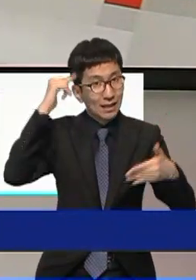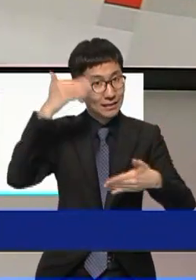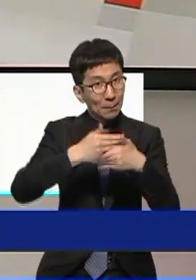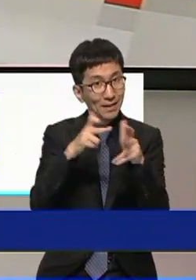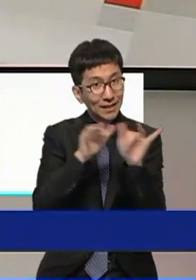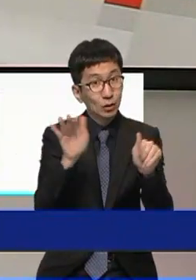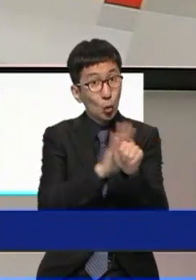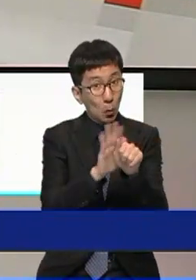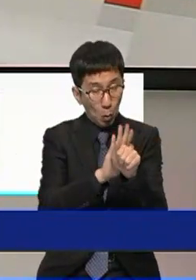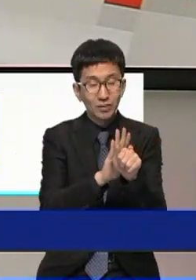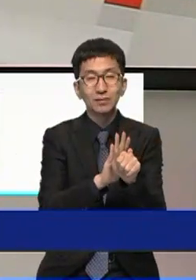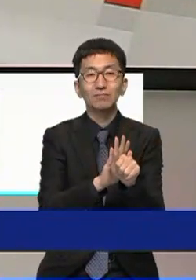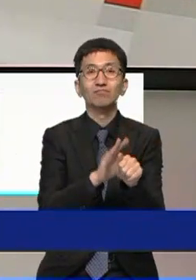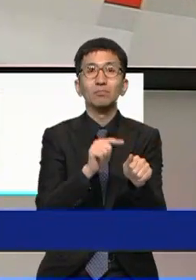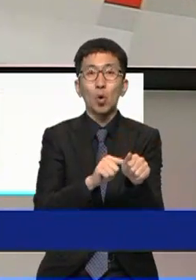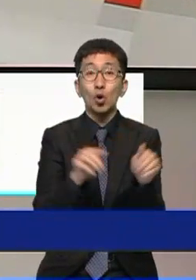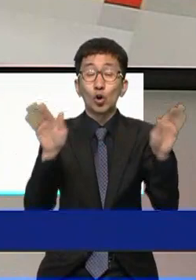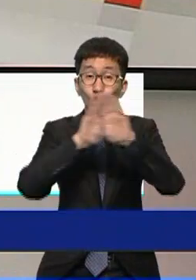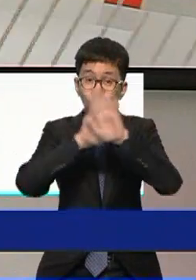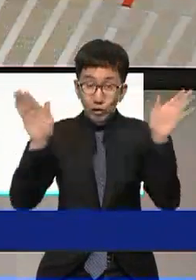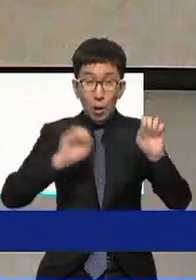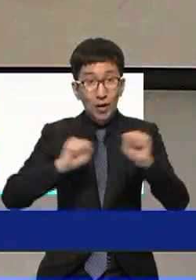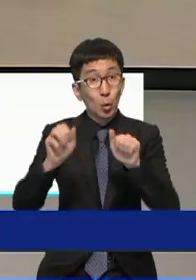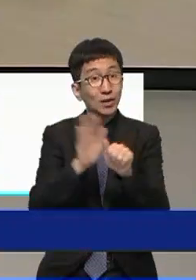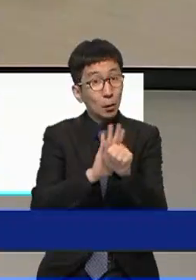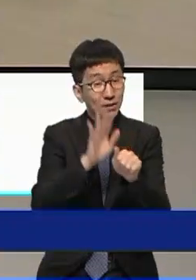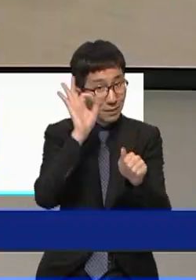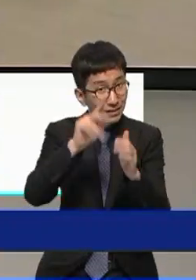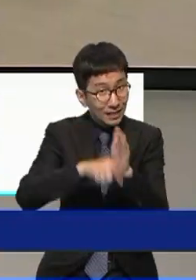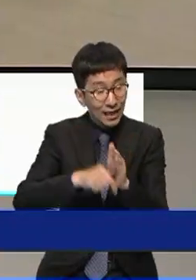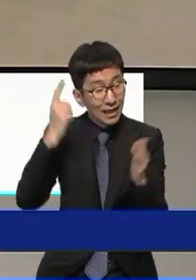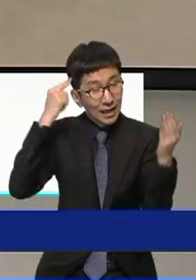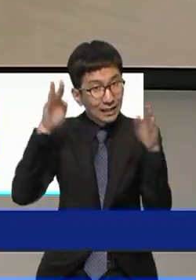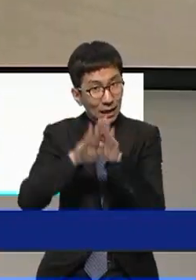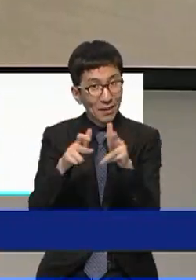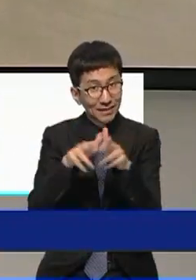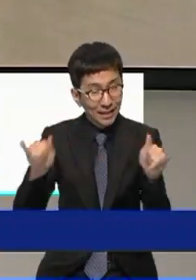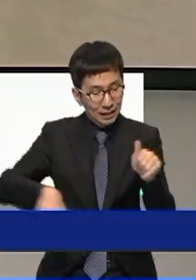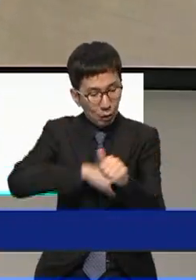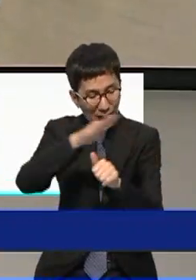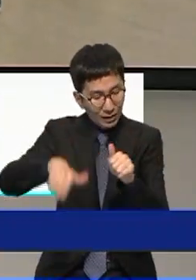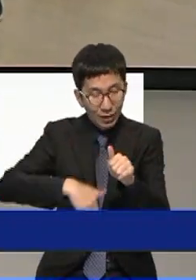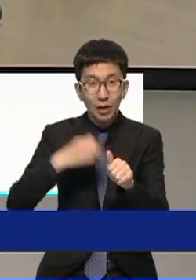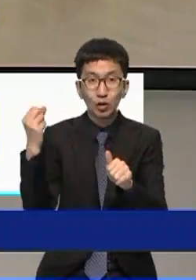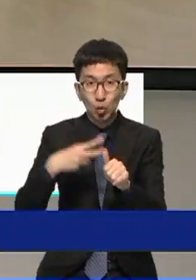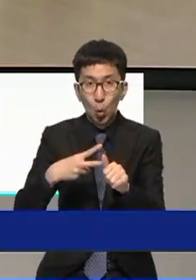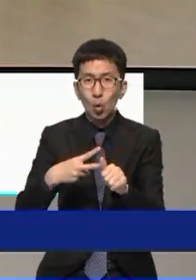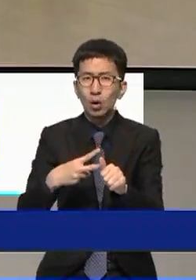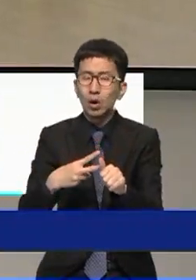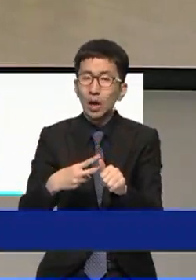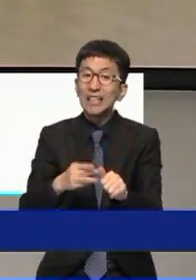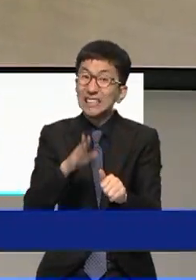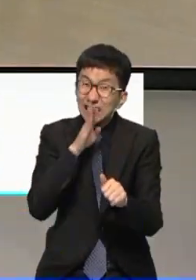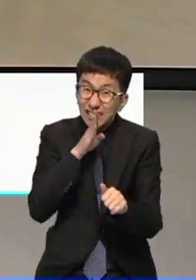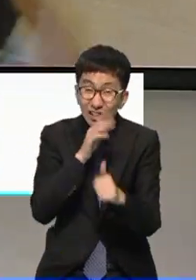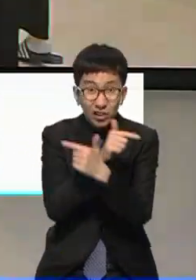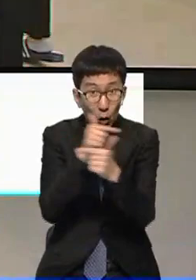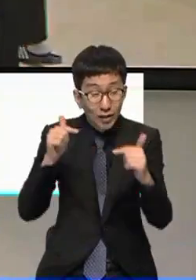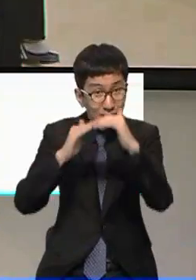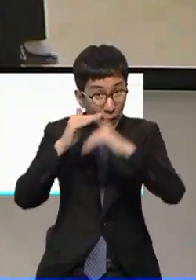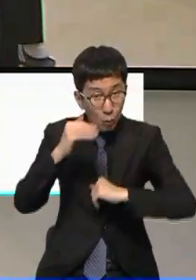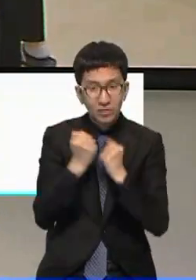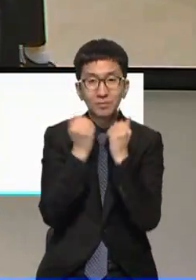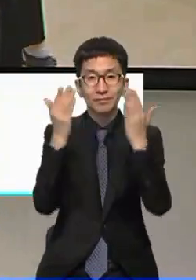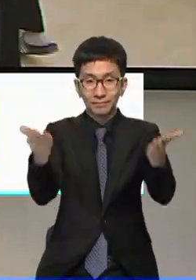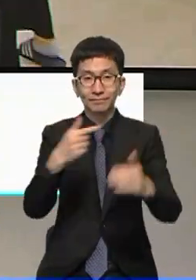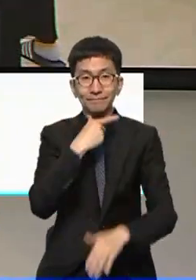돌봄 서비스, 주간활동 서비스를 통해서 여러 발달장애인 가족들의 상황과 숫자에 가려진 현실을 취재했습니다.